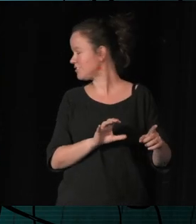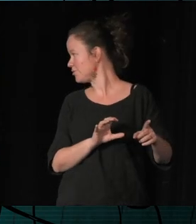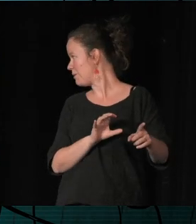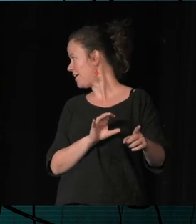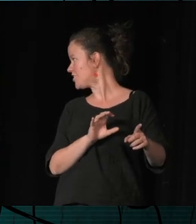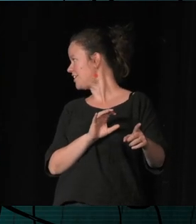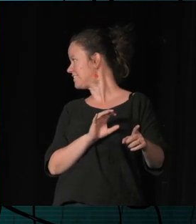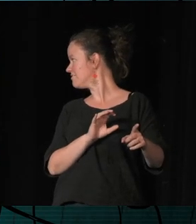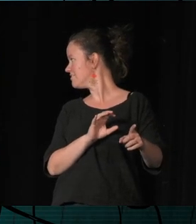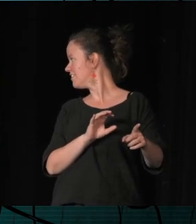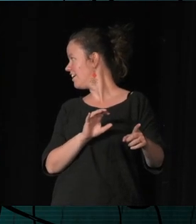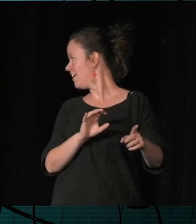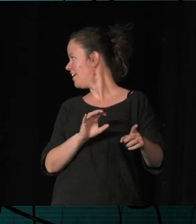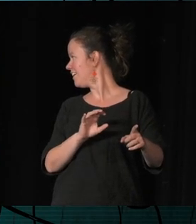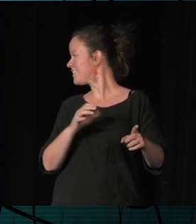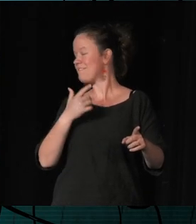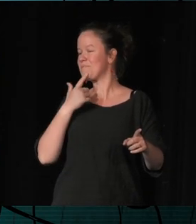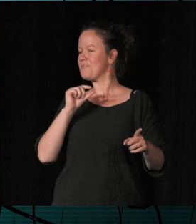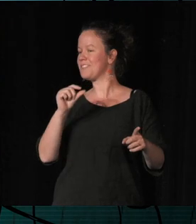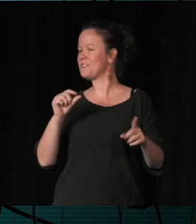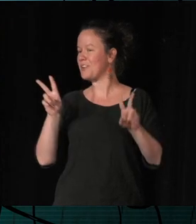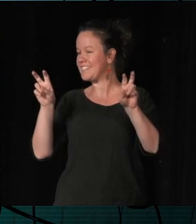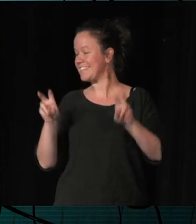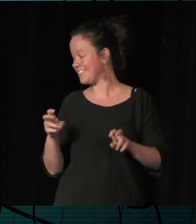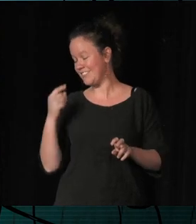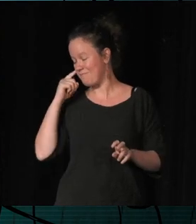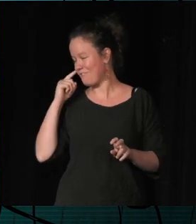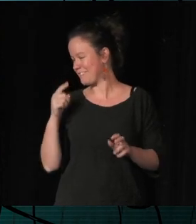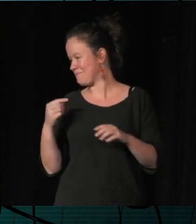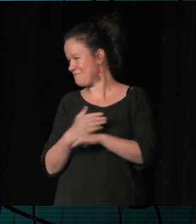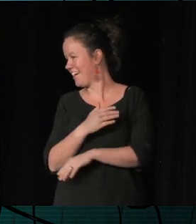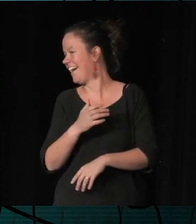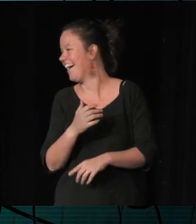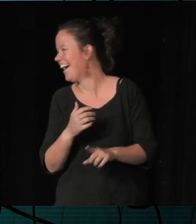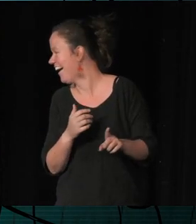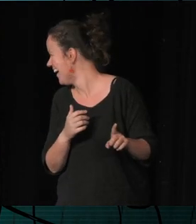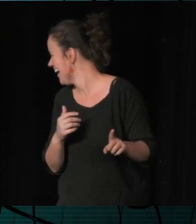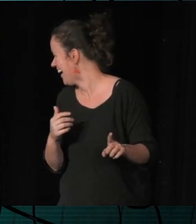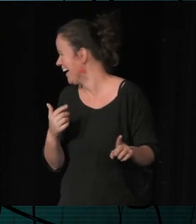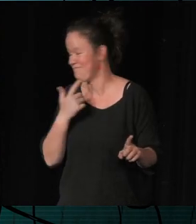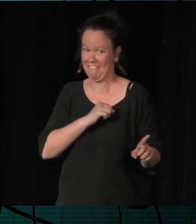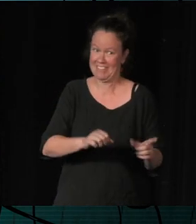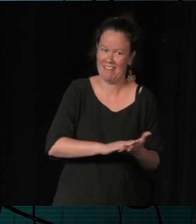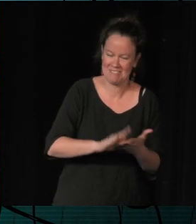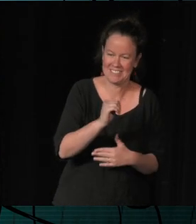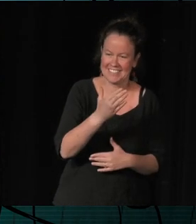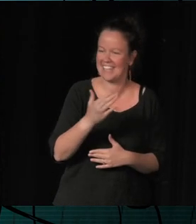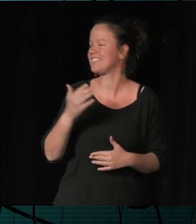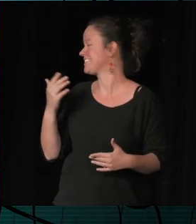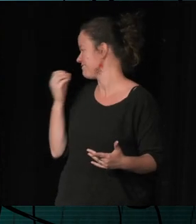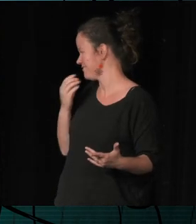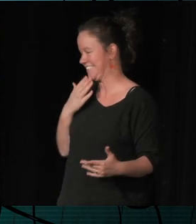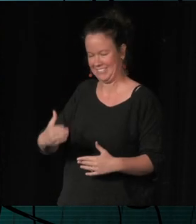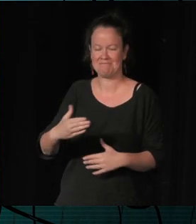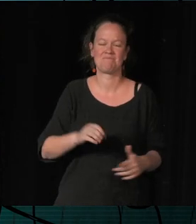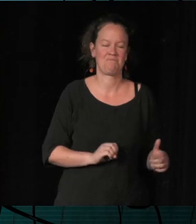absolument... Ah pardon, je parle excessivement vite, je suis désolée, c'est... Je vais essayer d'être un peu plus... Alien Isolation, donc, est